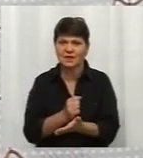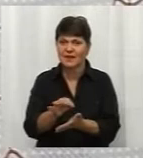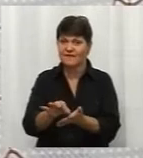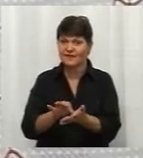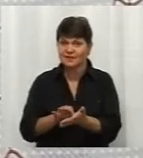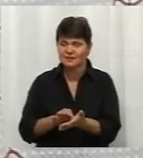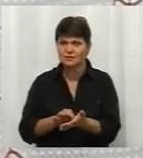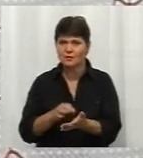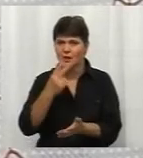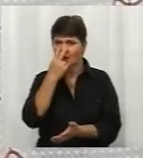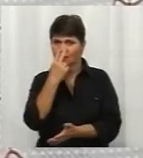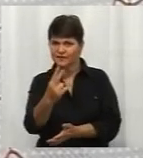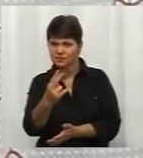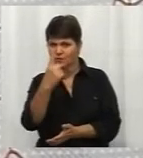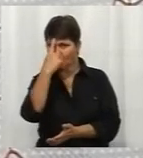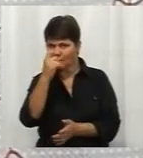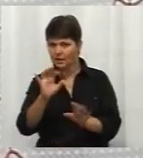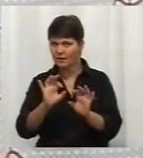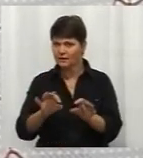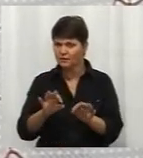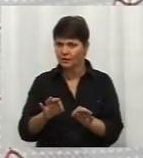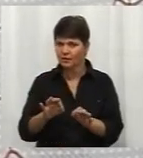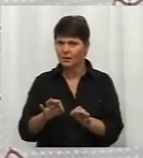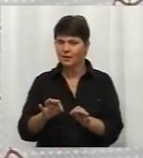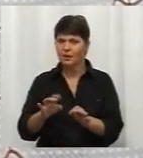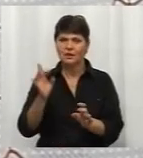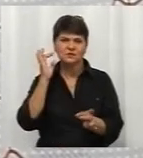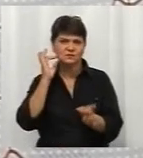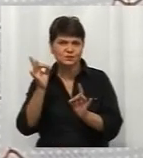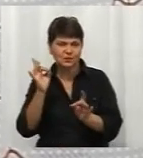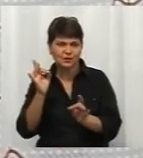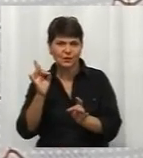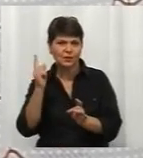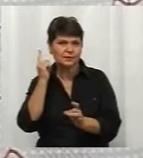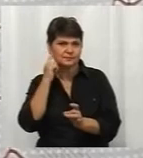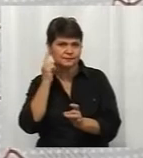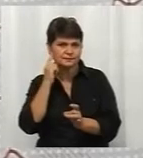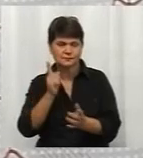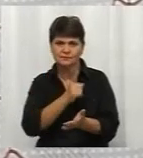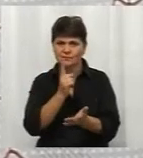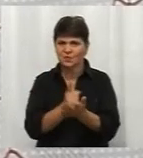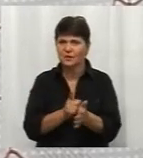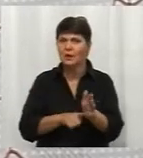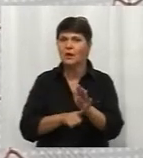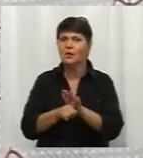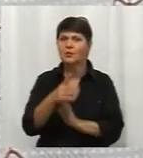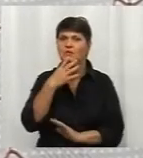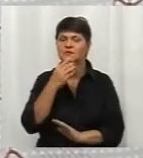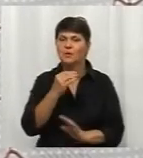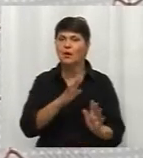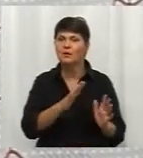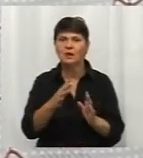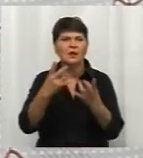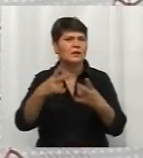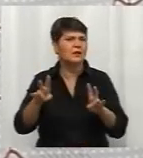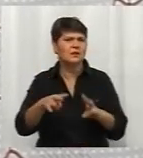отримання візуальної інформації, візуальної або звукової сигналізації отримання, повинен розпочинати свої дії. Не потрібно